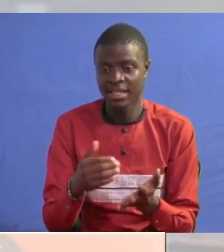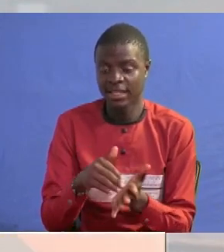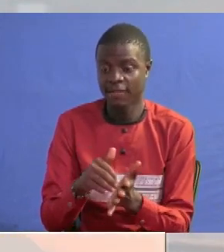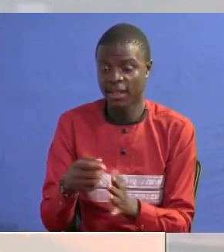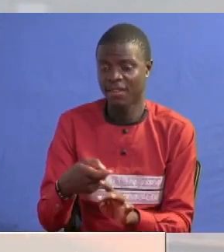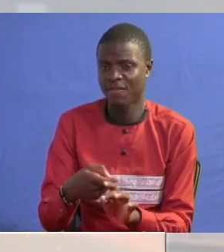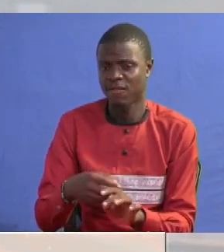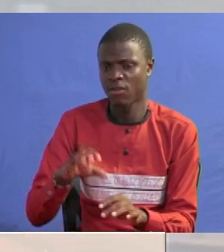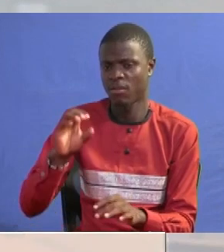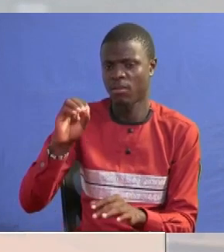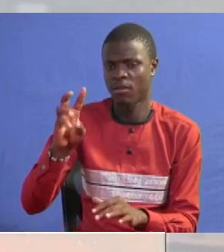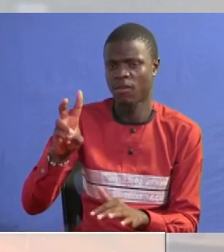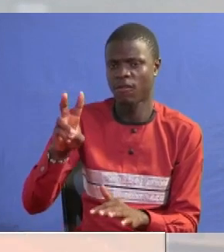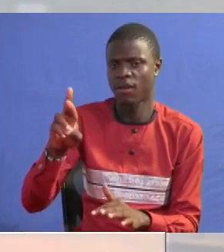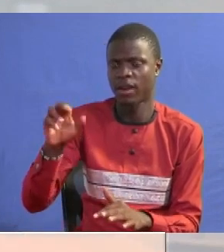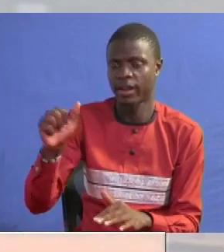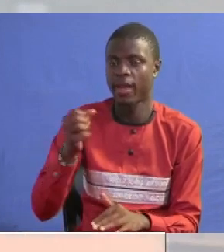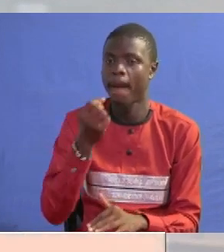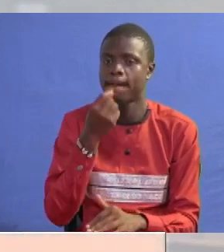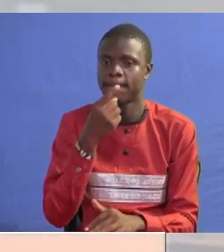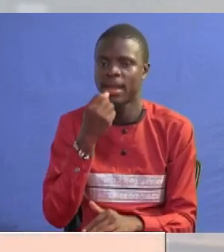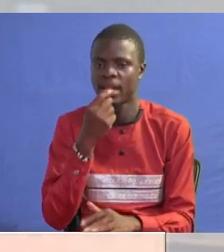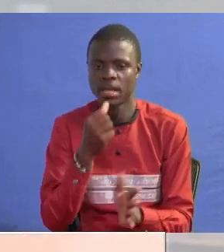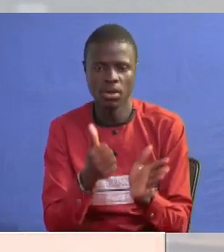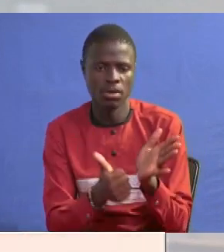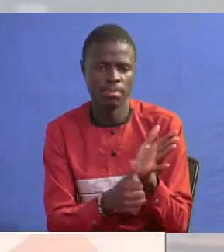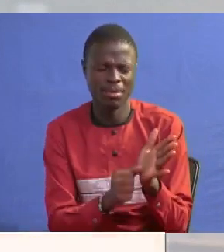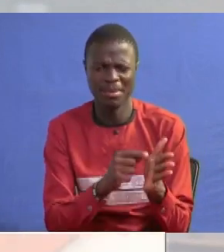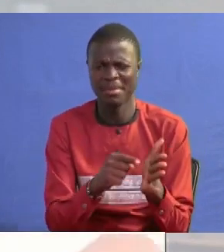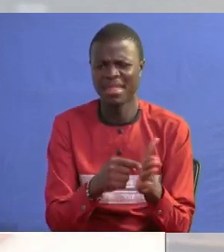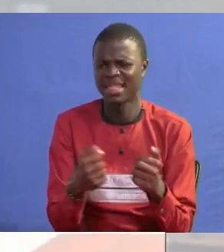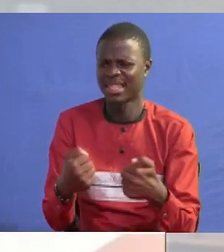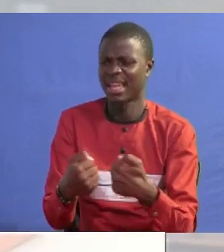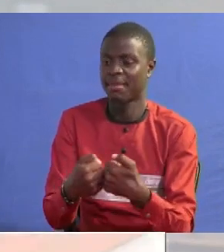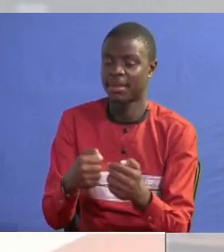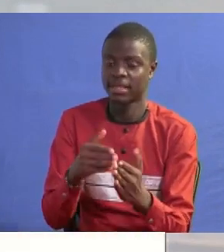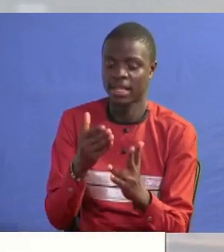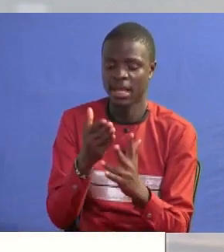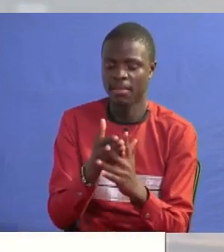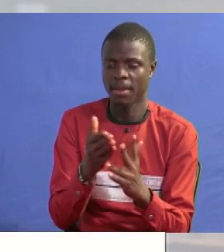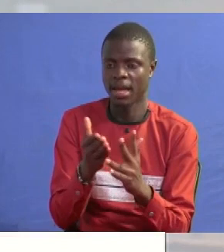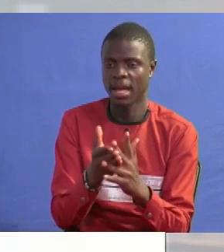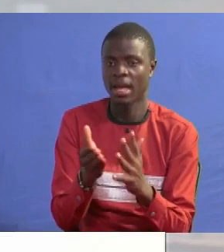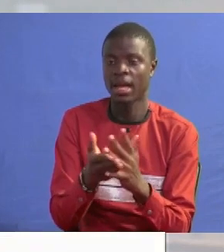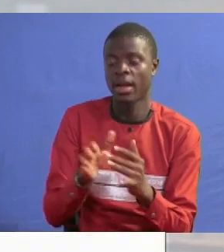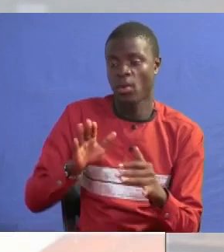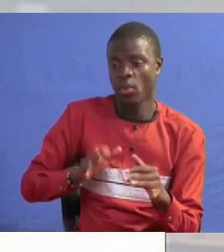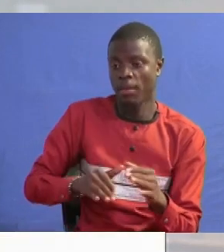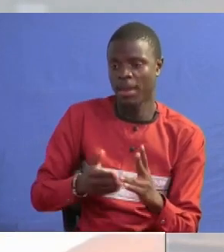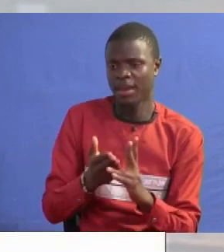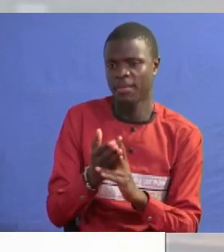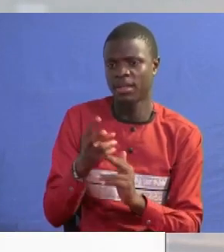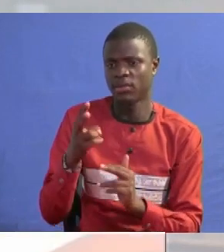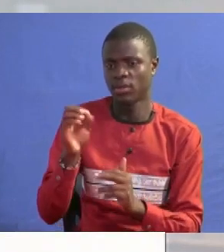ovarian cyst medical condition. Kwa kawaida hali hii hujitokeza miongoni mwa wanawake kati ya umri wa miaka 20 na